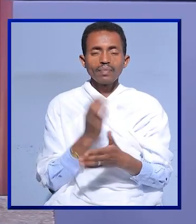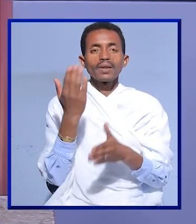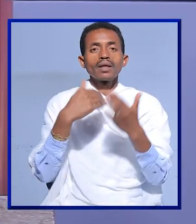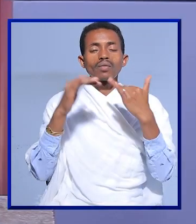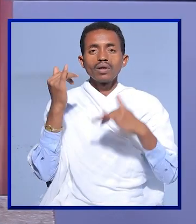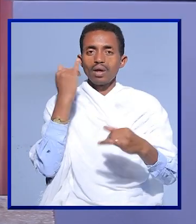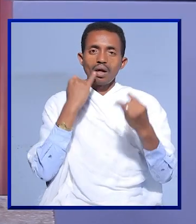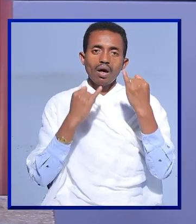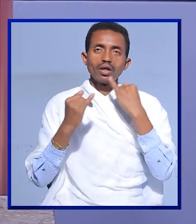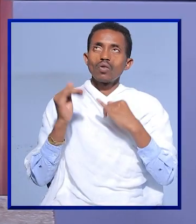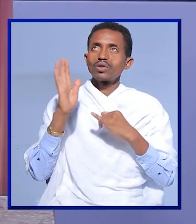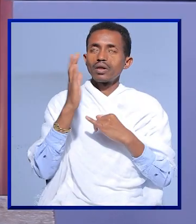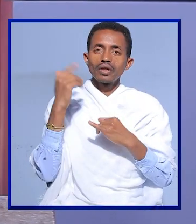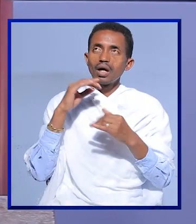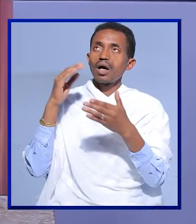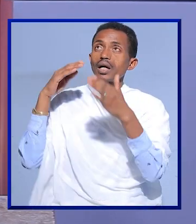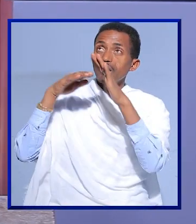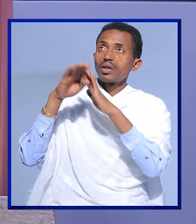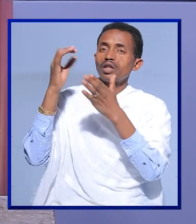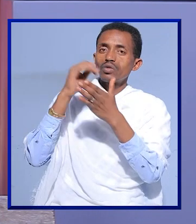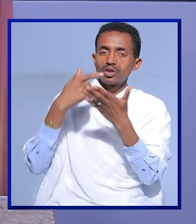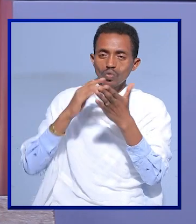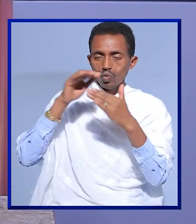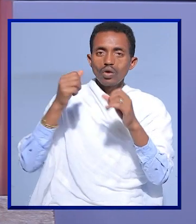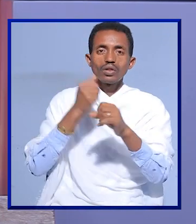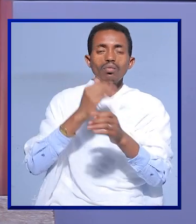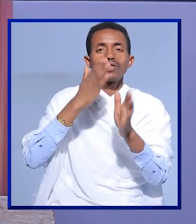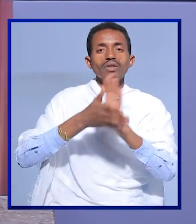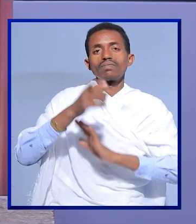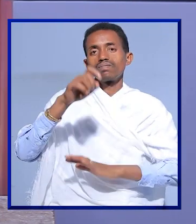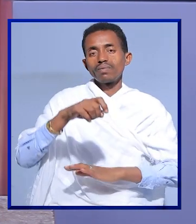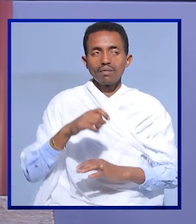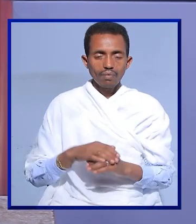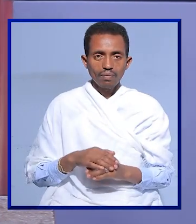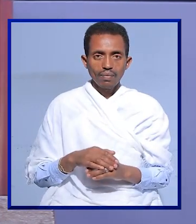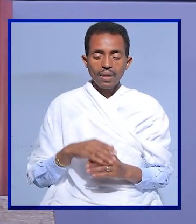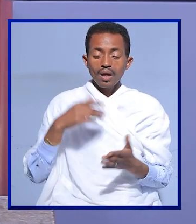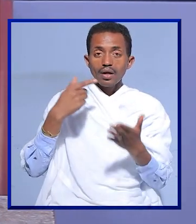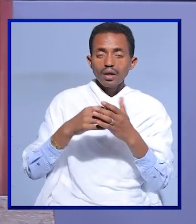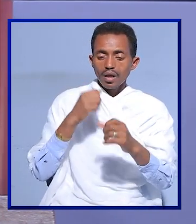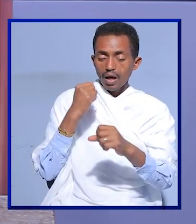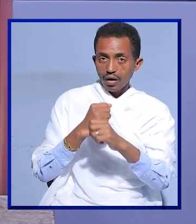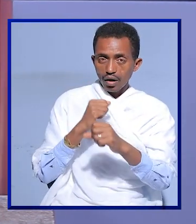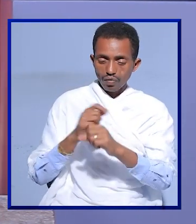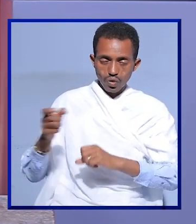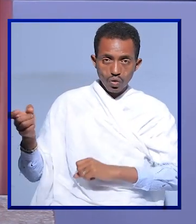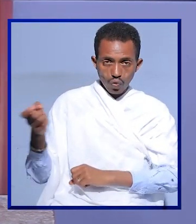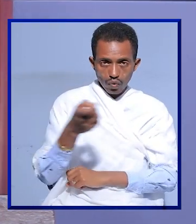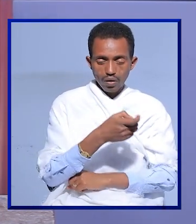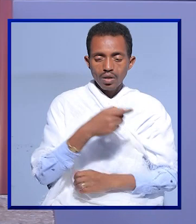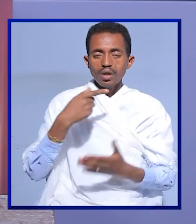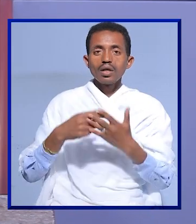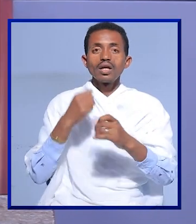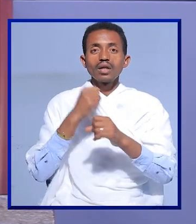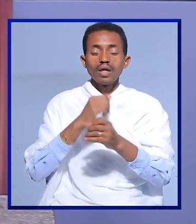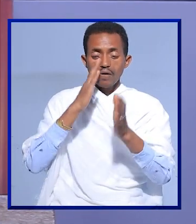ሰማያዊት ኢየሩሳሌምን እንድንኖርስ ይህንን ሥራ መስራት ይጠበቅብናል። ይህንን ሥራ የሰራን እንደሆነ ይህንን